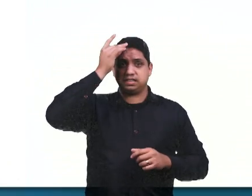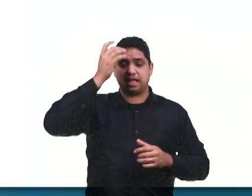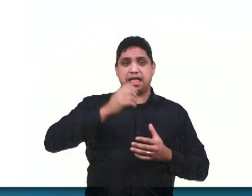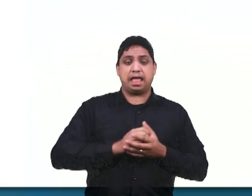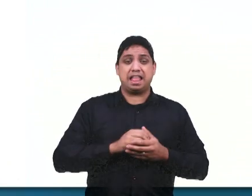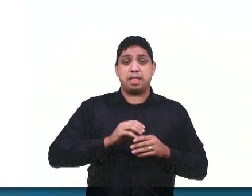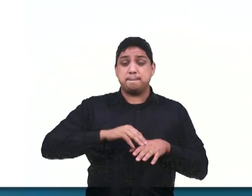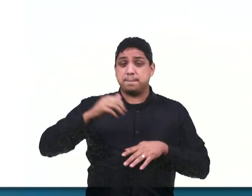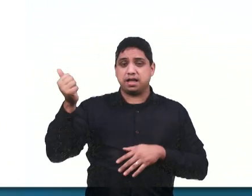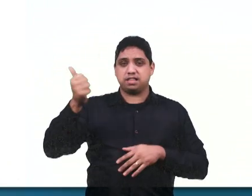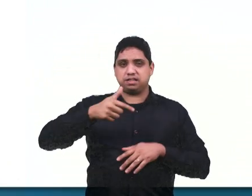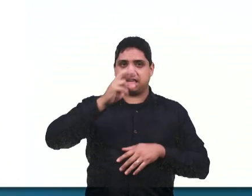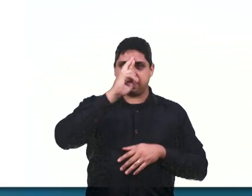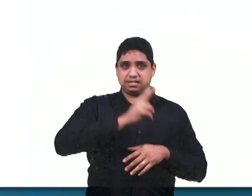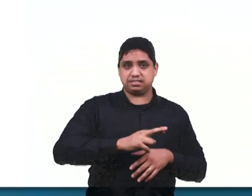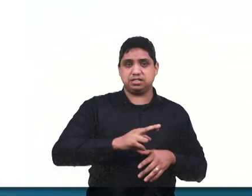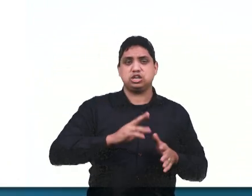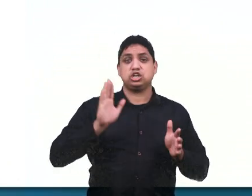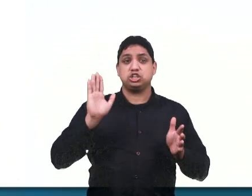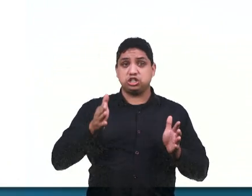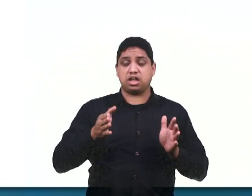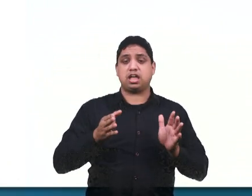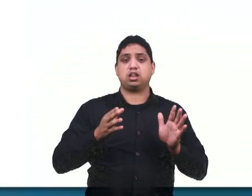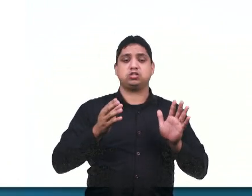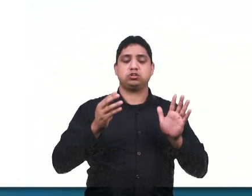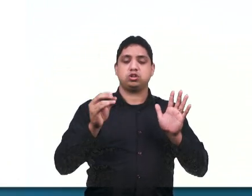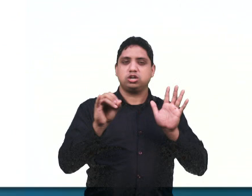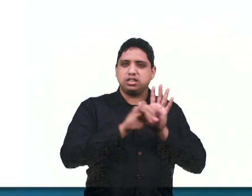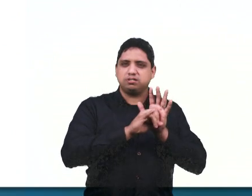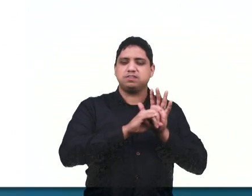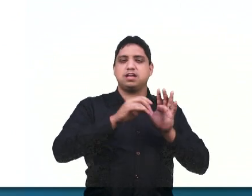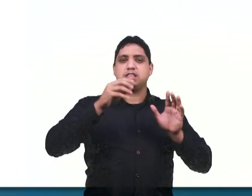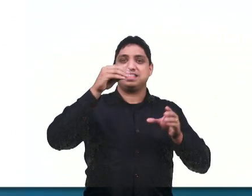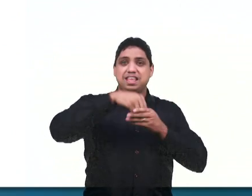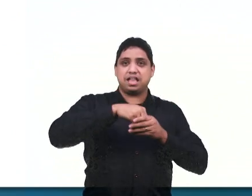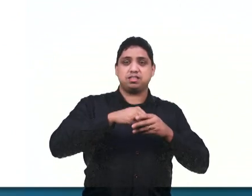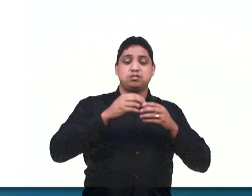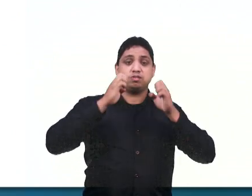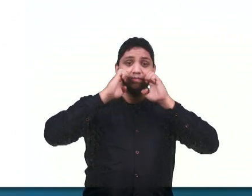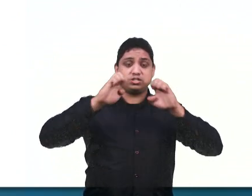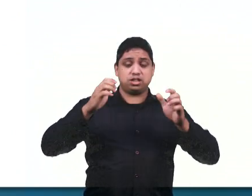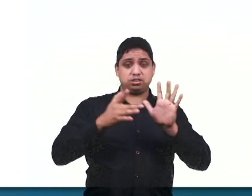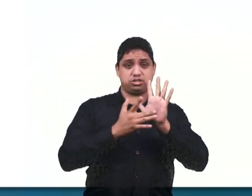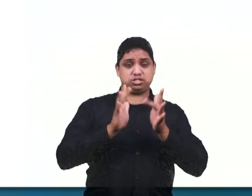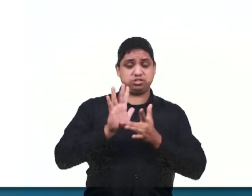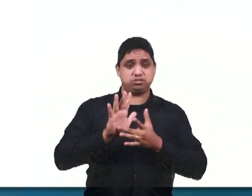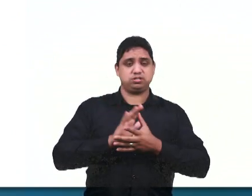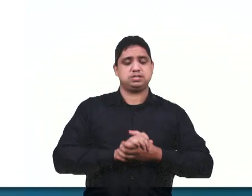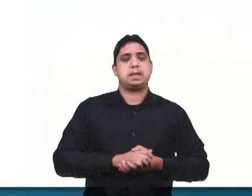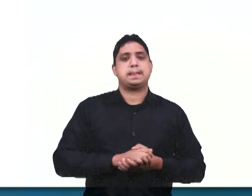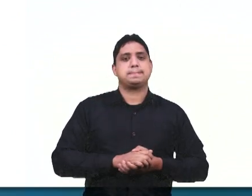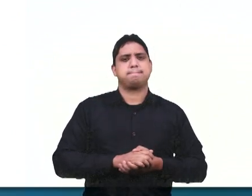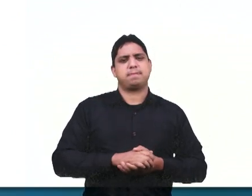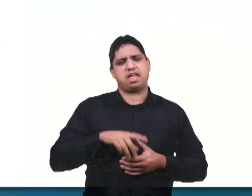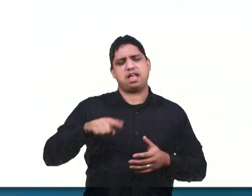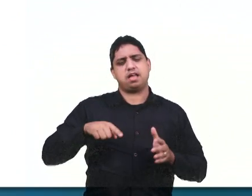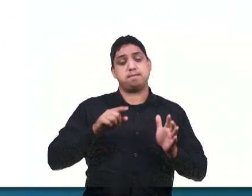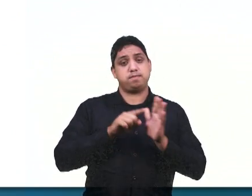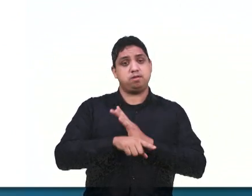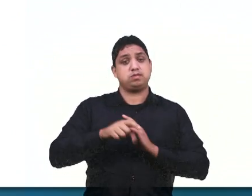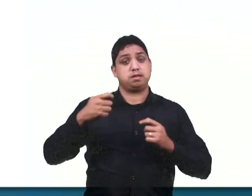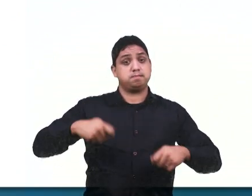qui vont au-delà de la raison et qui sont identifiés dans l'Évangile de Jésus. Cette question,